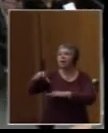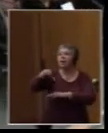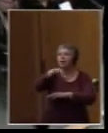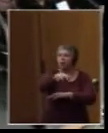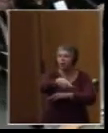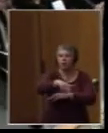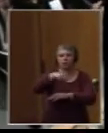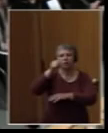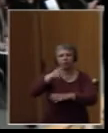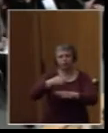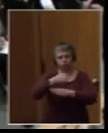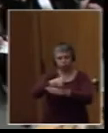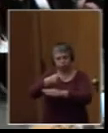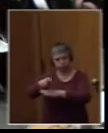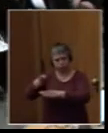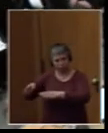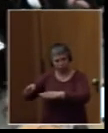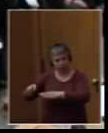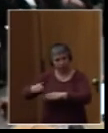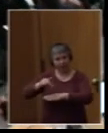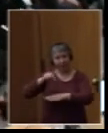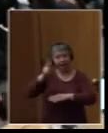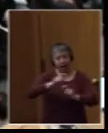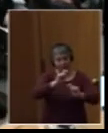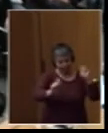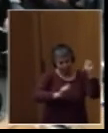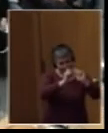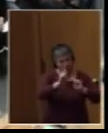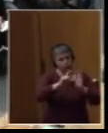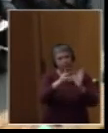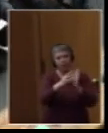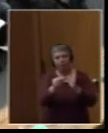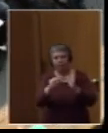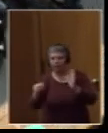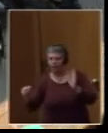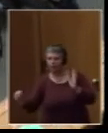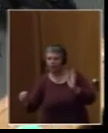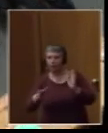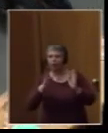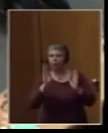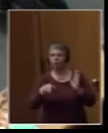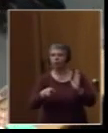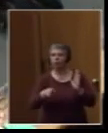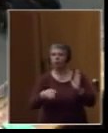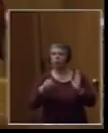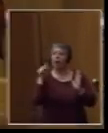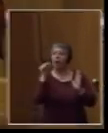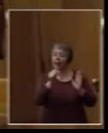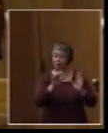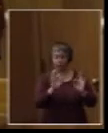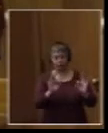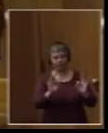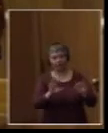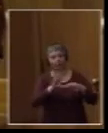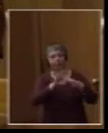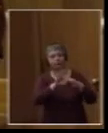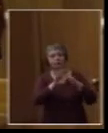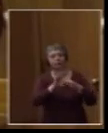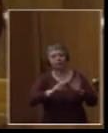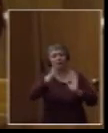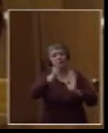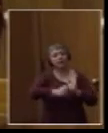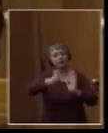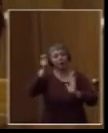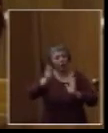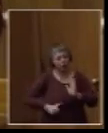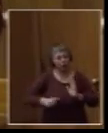να λειτουργήσουν ως πρότυπες παραλίες σε συνεργασία με τα ξενοδοχεία, τους τοπικούς φορείς, τις